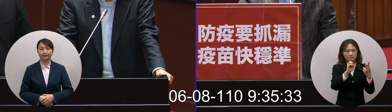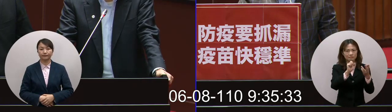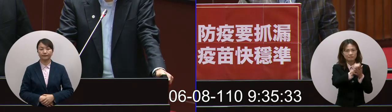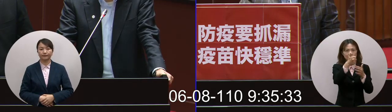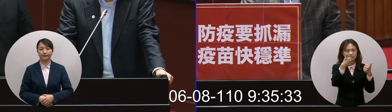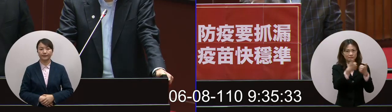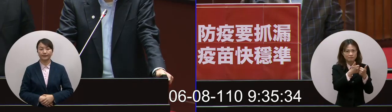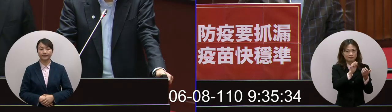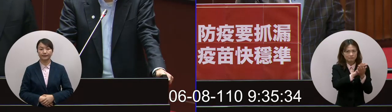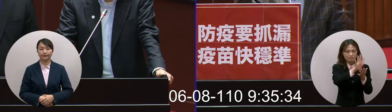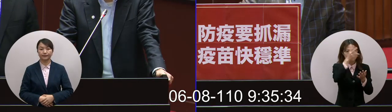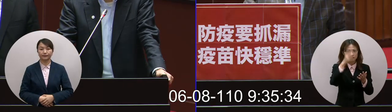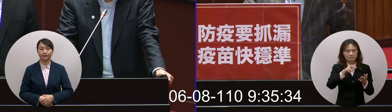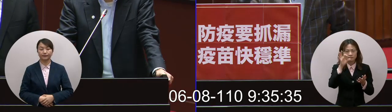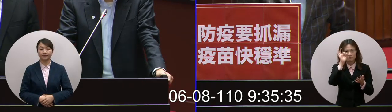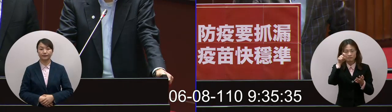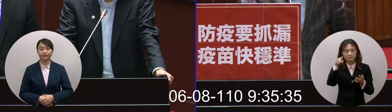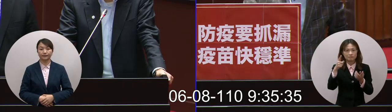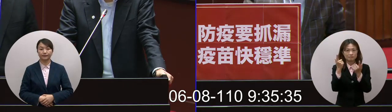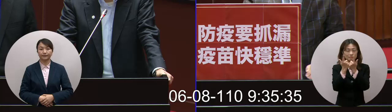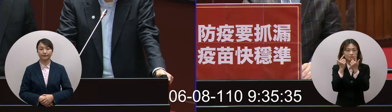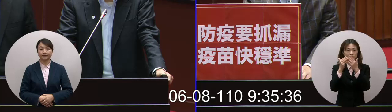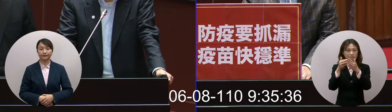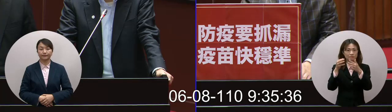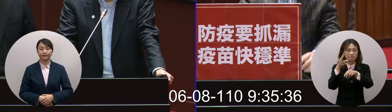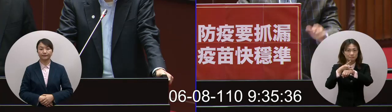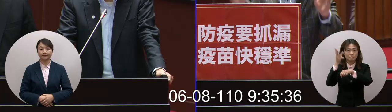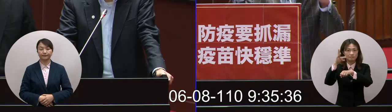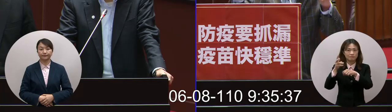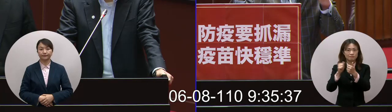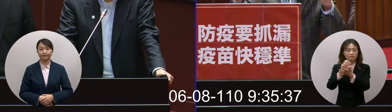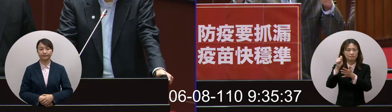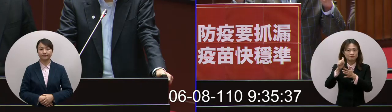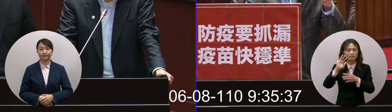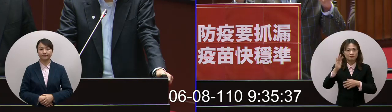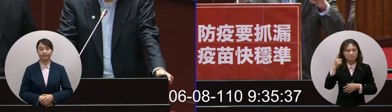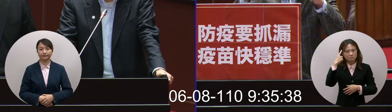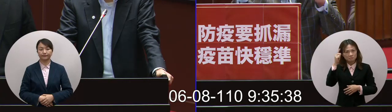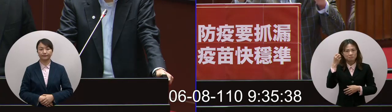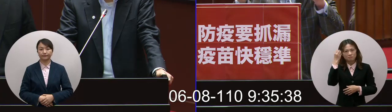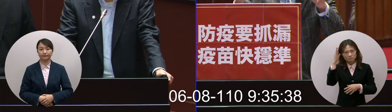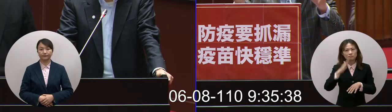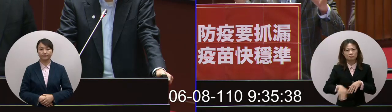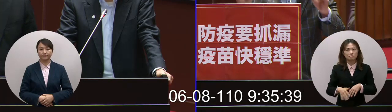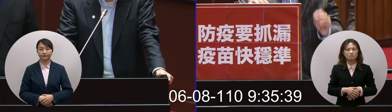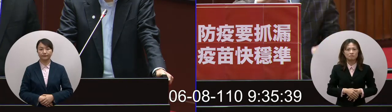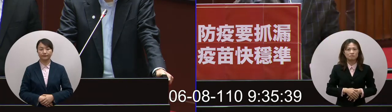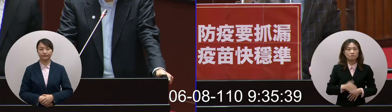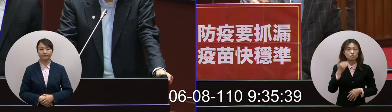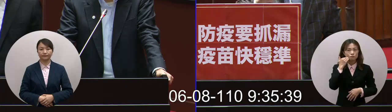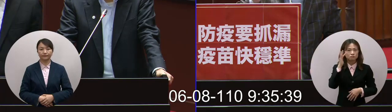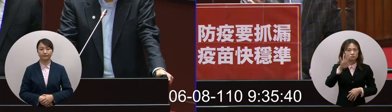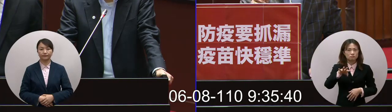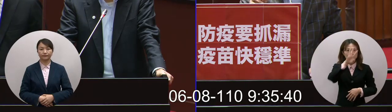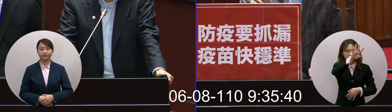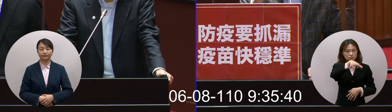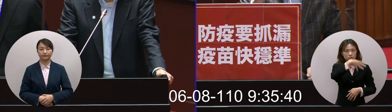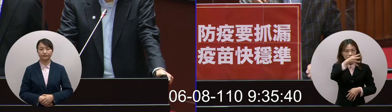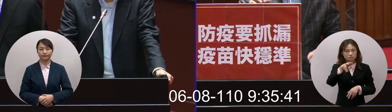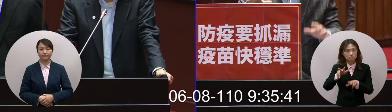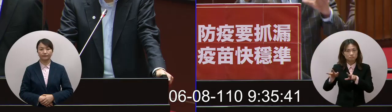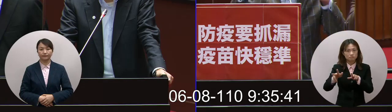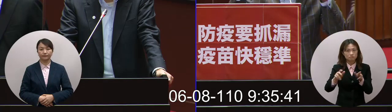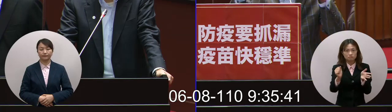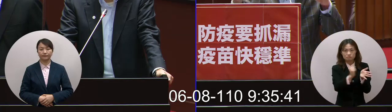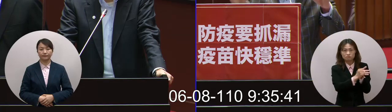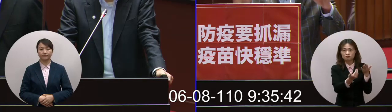北，啊，台中的看看的，都袂记哩明仔袂记哩怎发生什么代志啊？啊，伊有一个地图，啊，伊有一个钟表，你当然当更新啊。但是